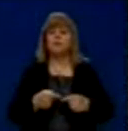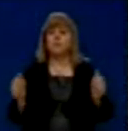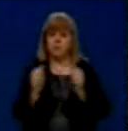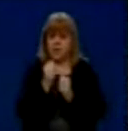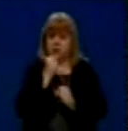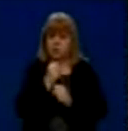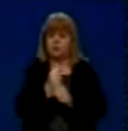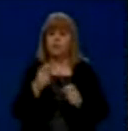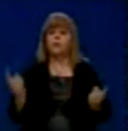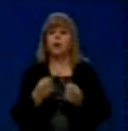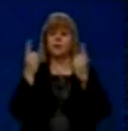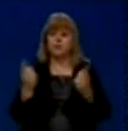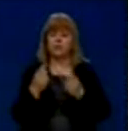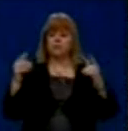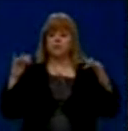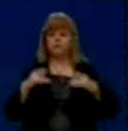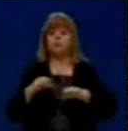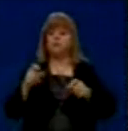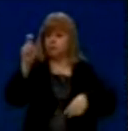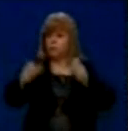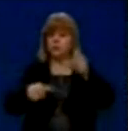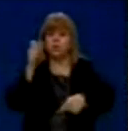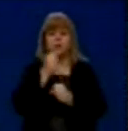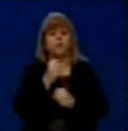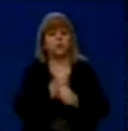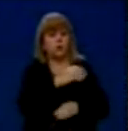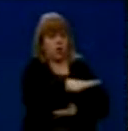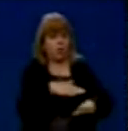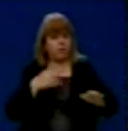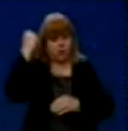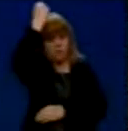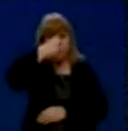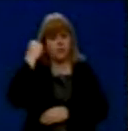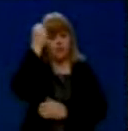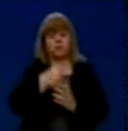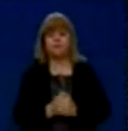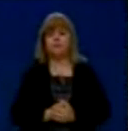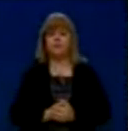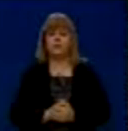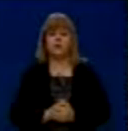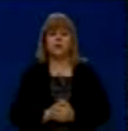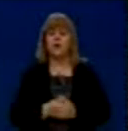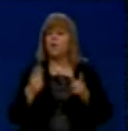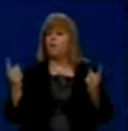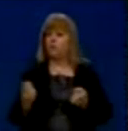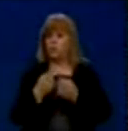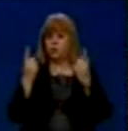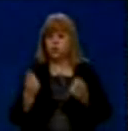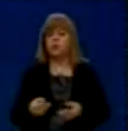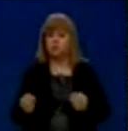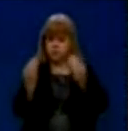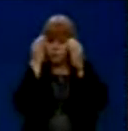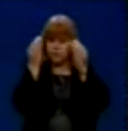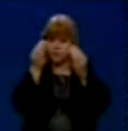për të promovuar pjesëmarrjen e publikut në punën e kuvendit të Kosovës, pra në formë të fushatave të vendisimit